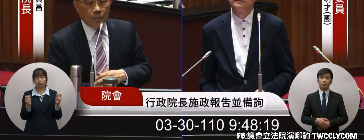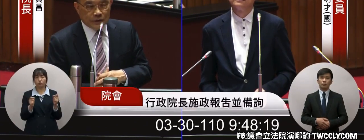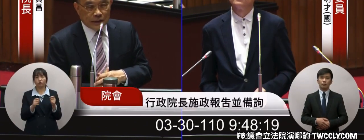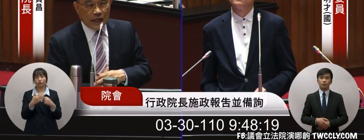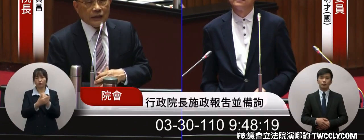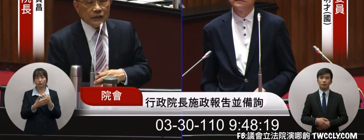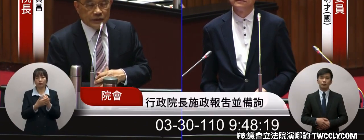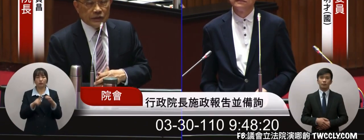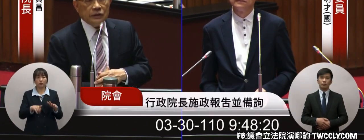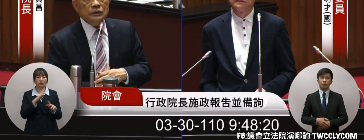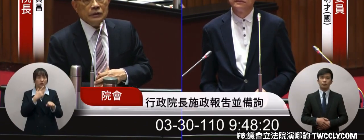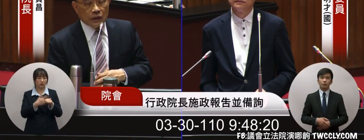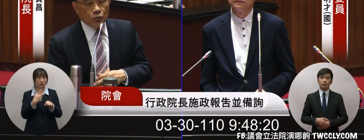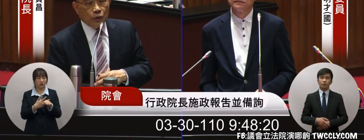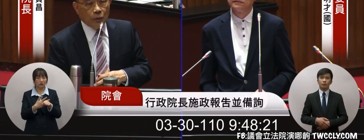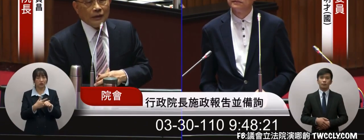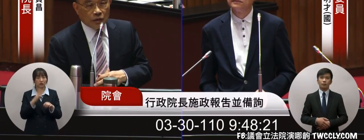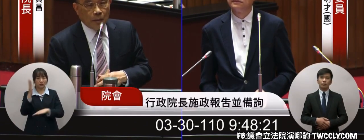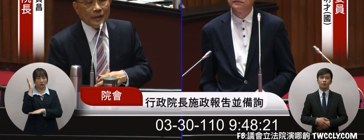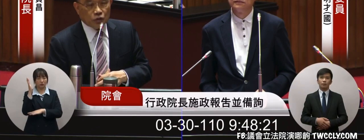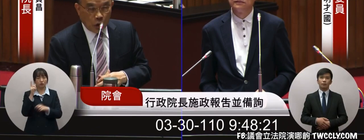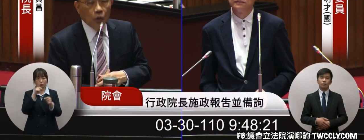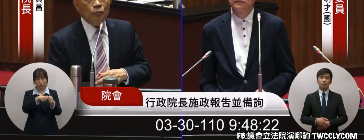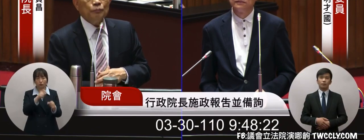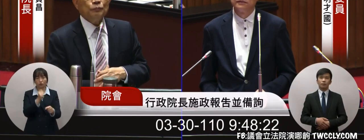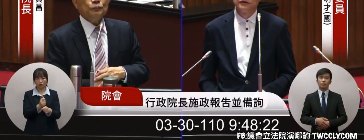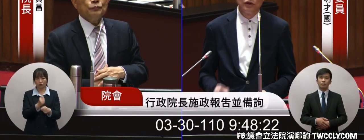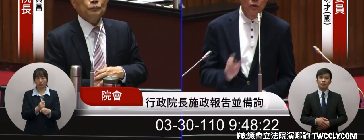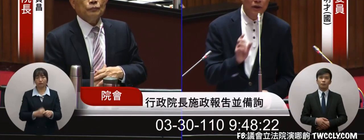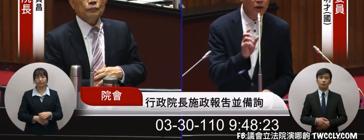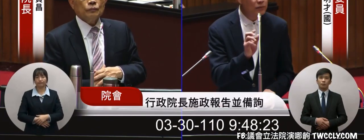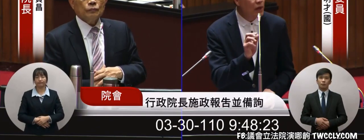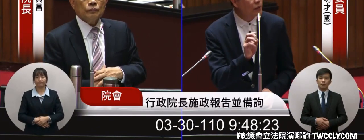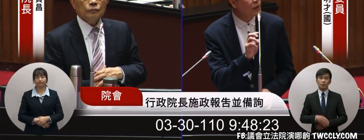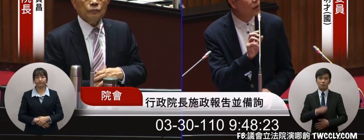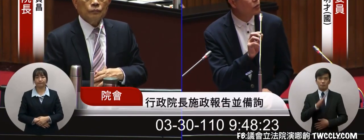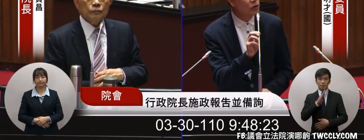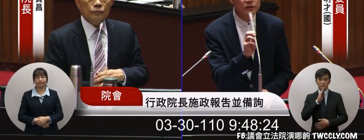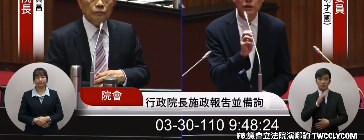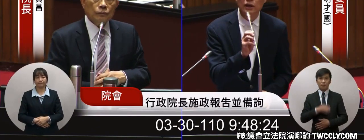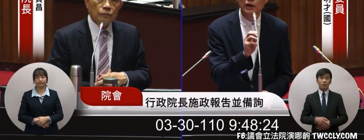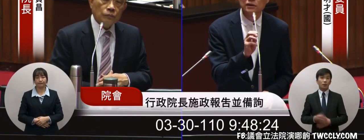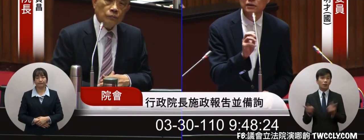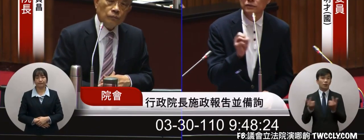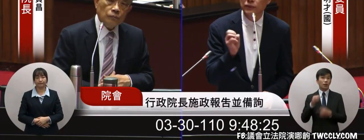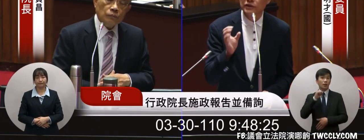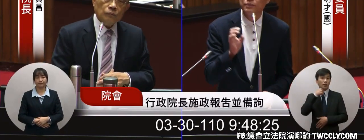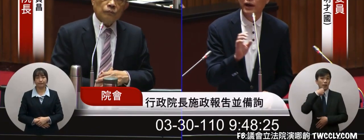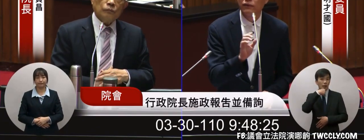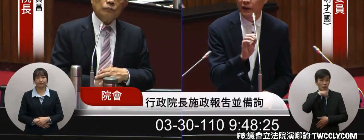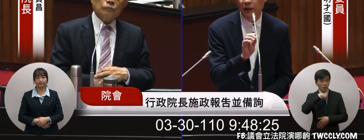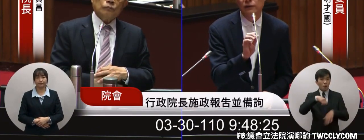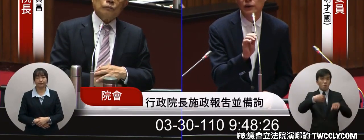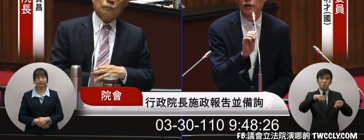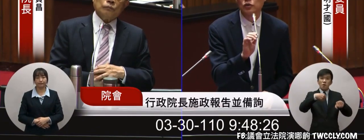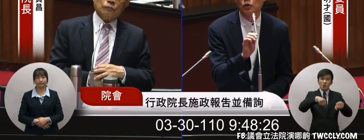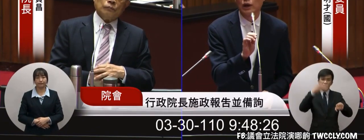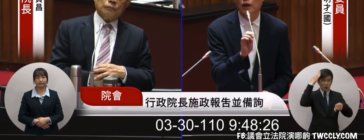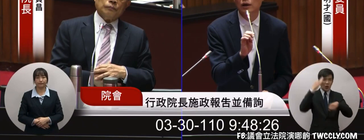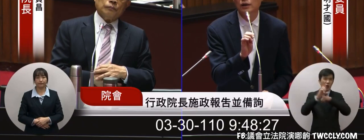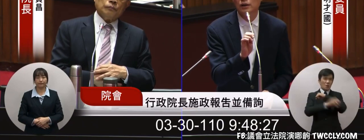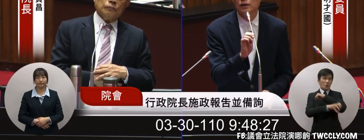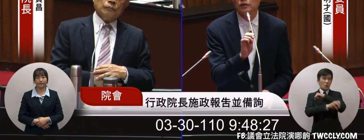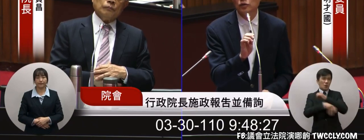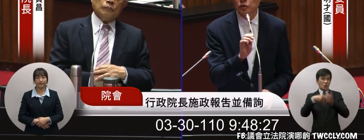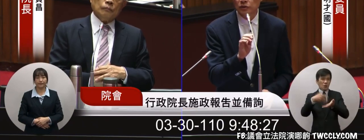我們現在科技正努力往這方面走我們看到我們台灣的摩托車這個廢棄排放量也非常多